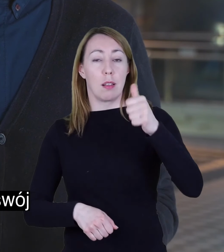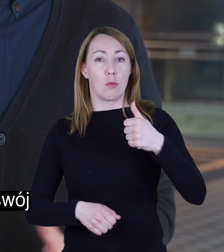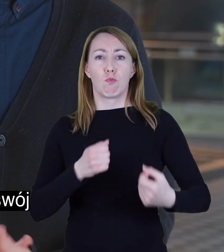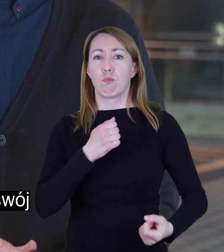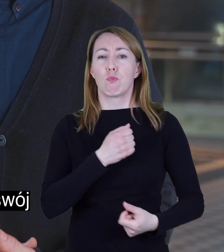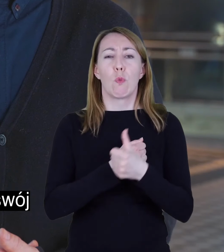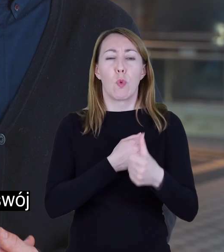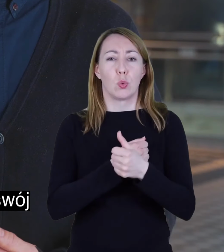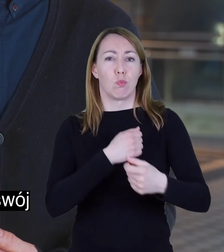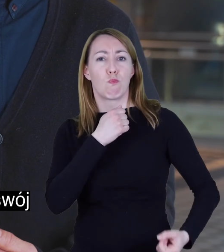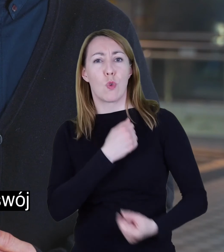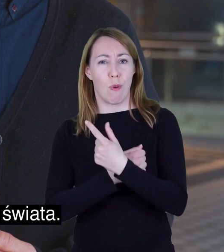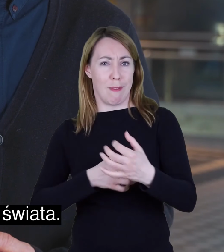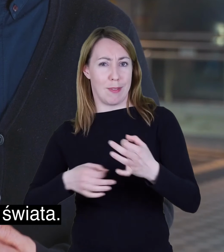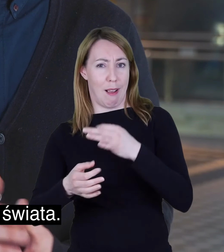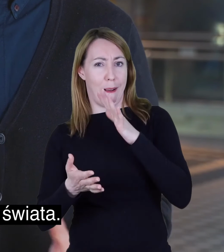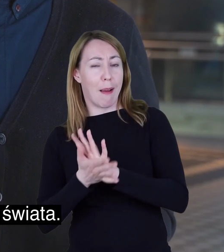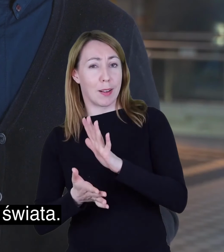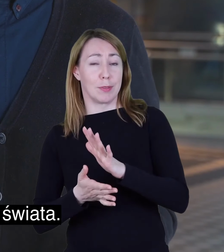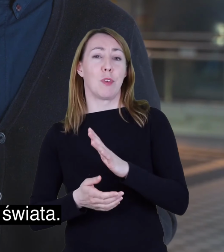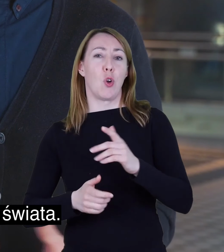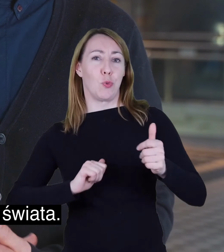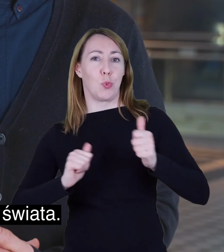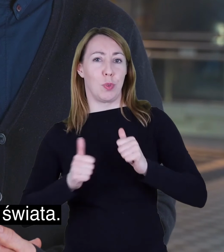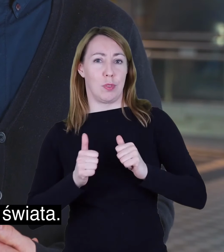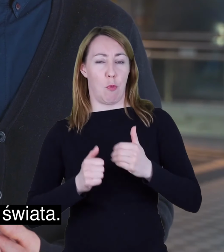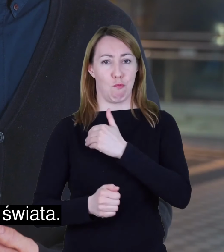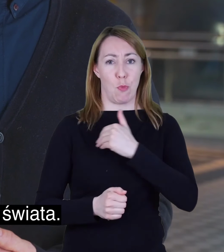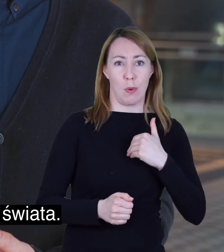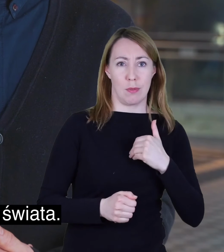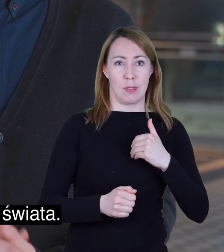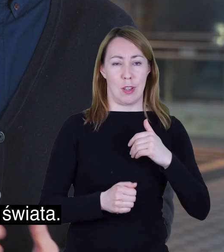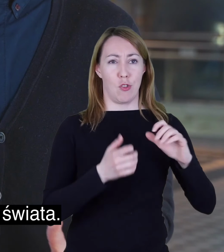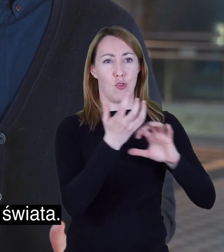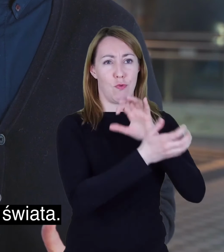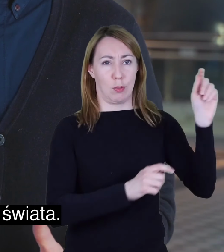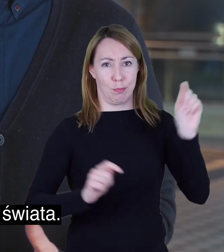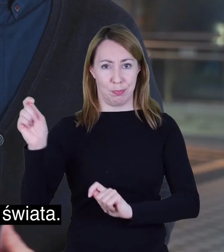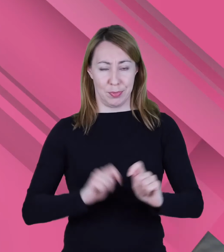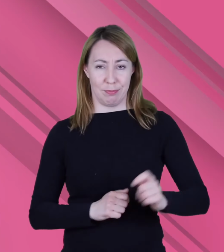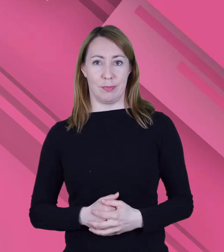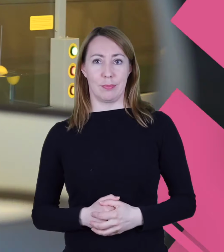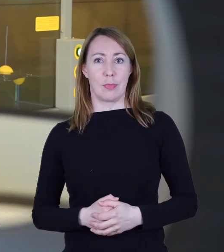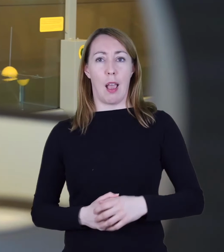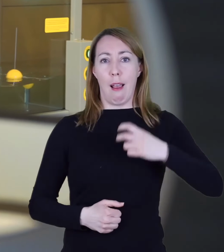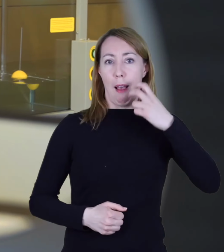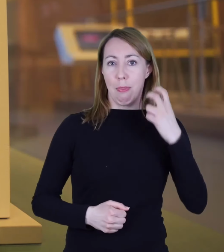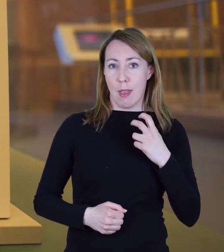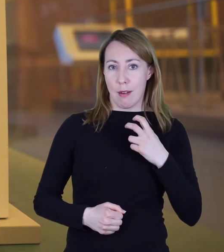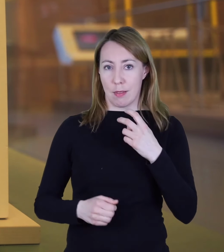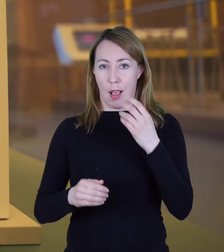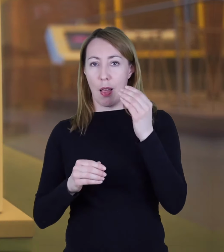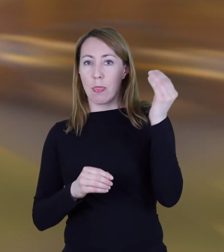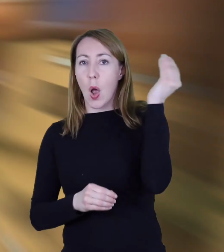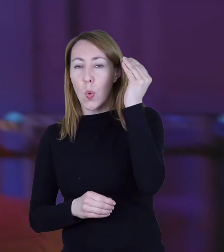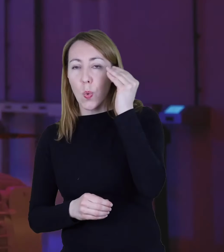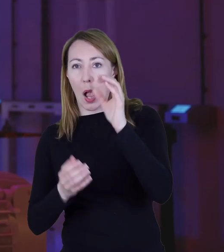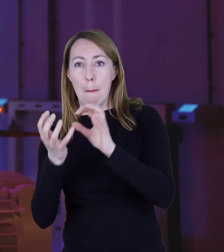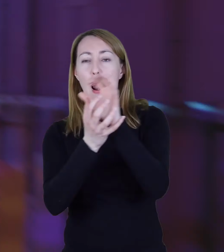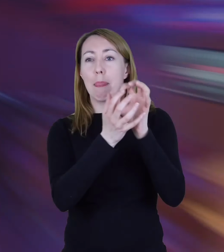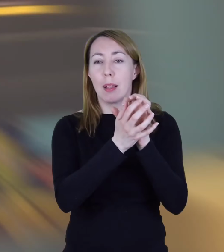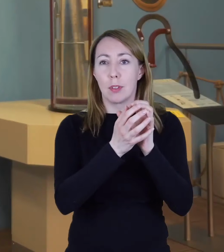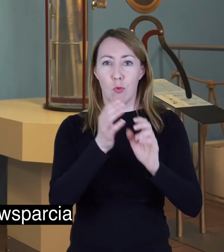swój unikatowy, historyczny charakter również przyciąga tutaj turystów z Polski i z całego świata. Energia, nauka, planety,